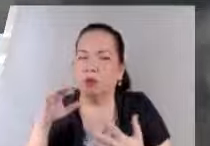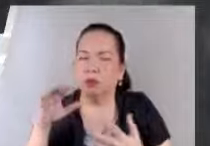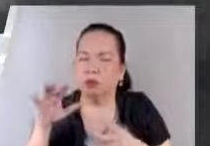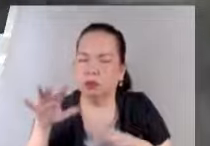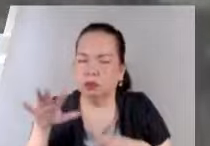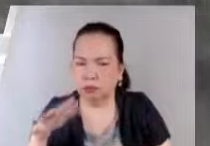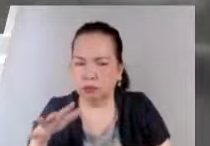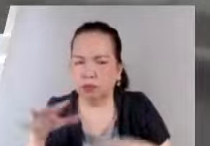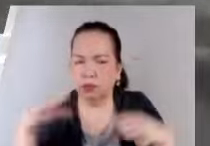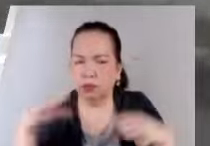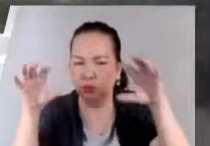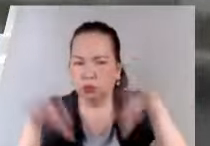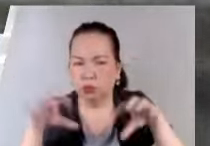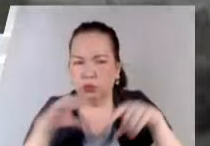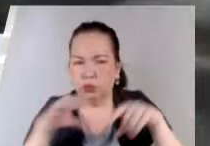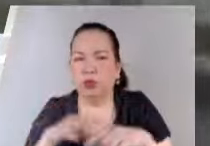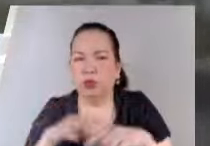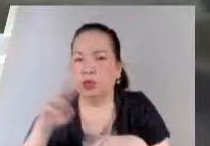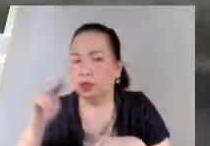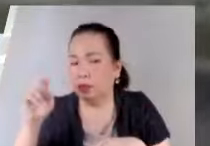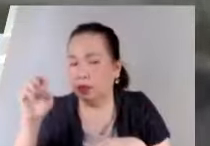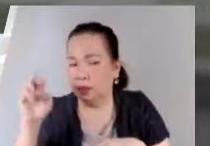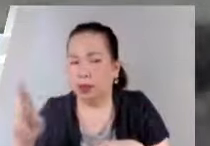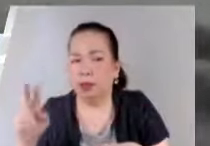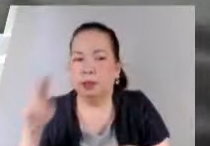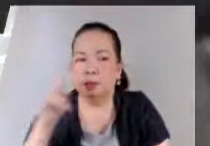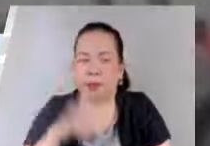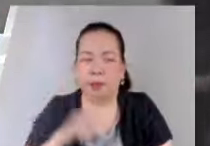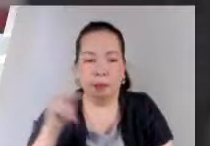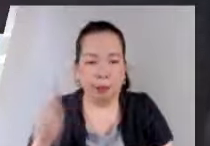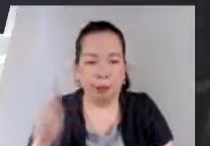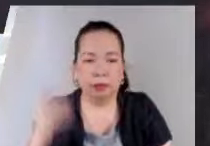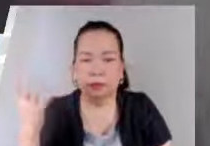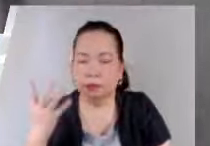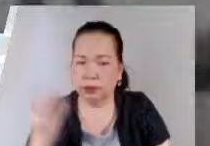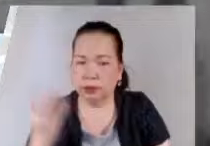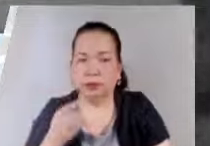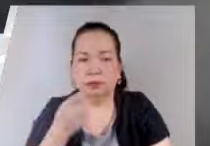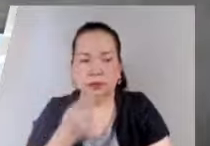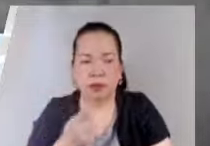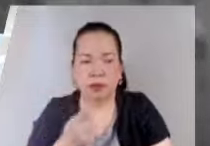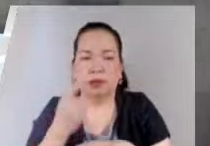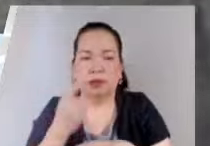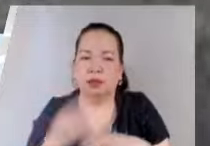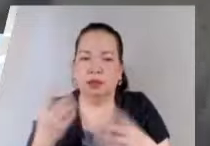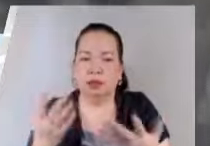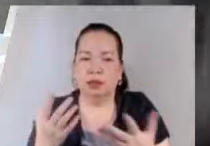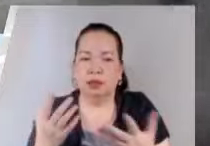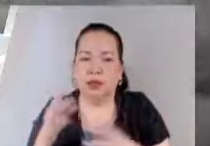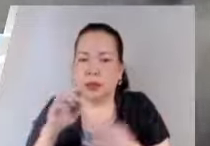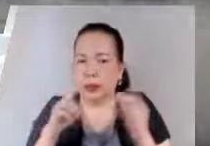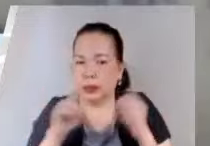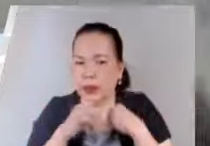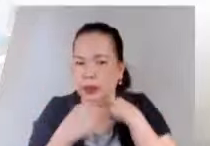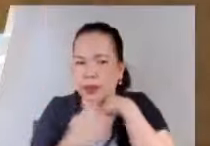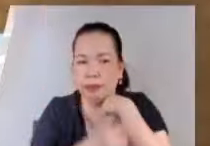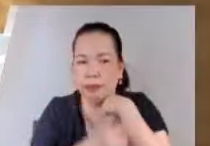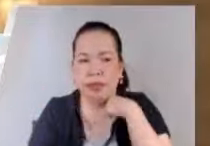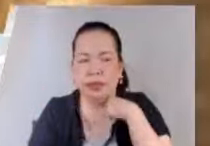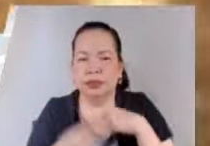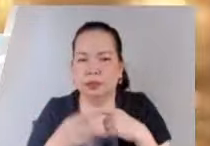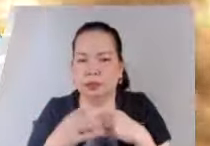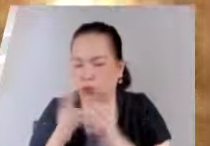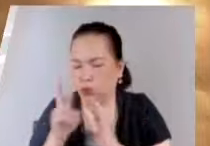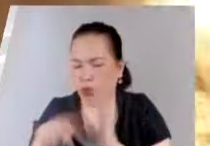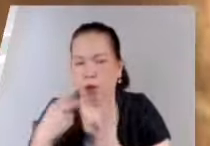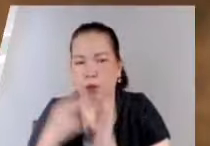na Pampanga, Rizal, Batangas, Bataan, Zambales sa susunod na 2 oras. Ivan, bukod sa volume ng